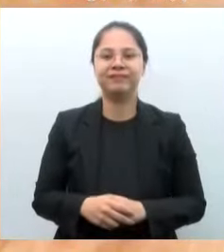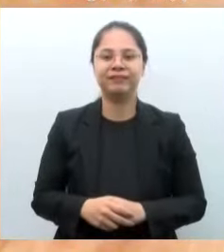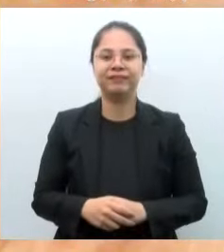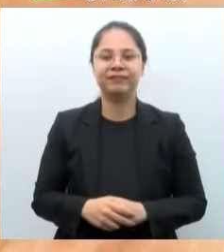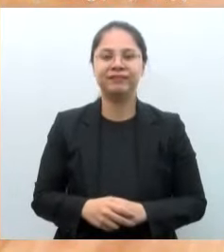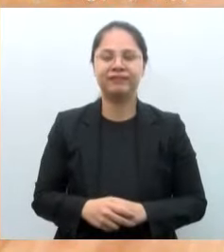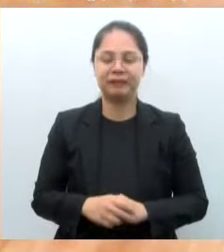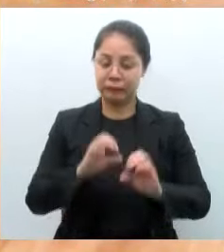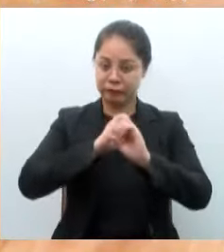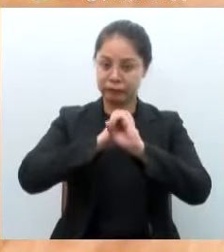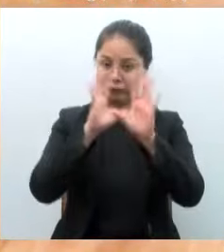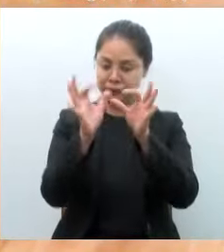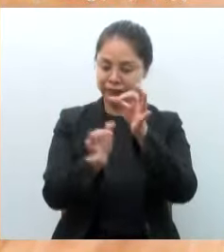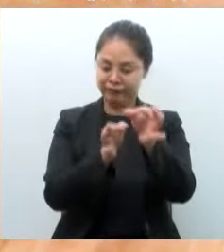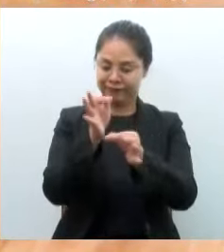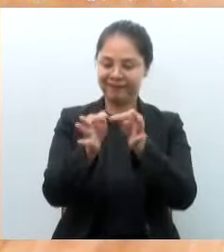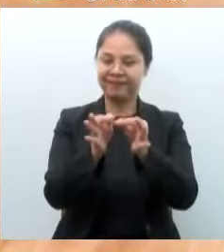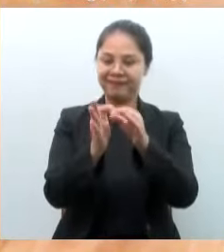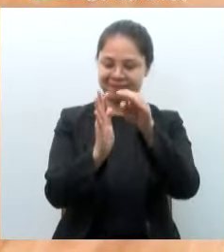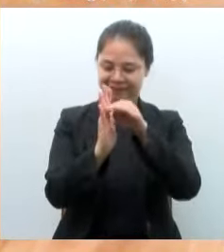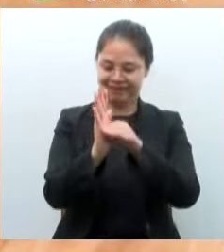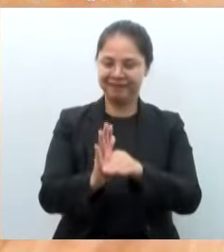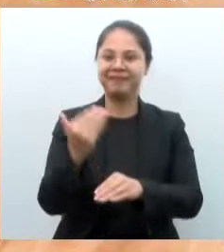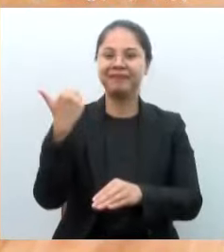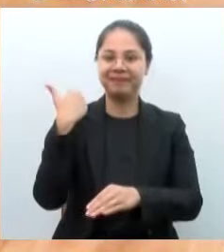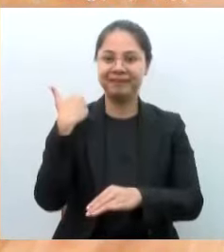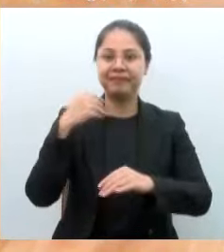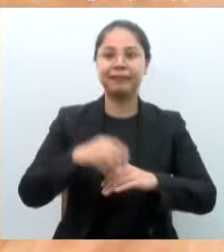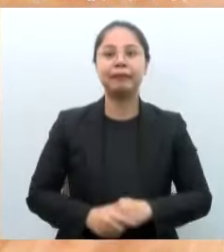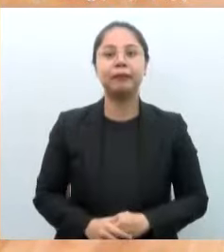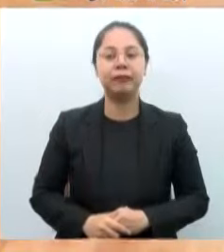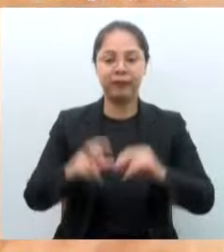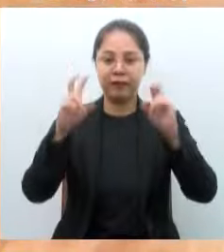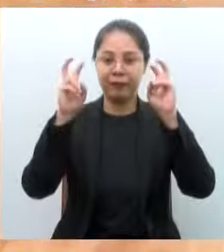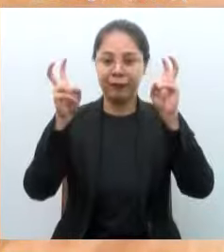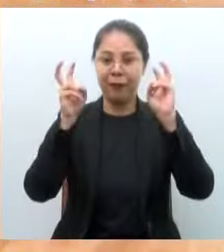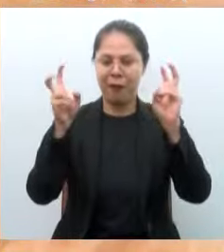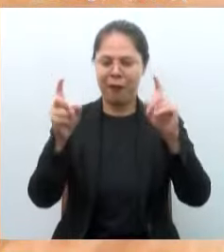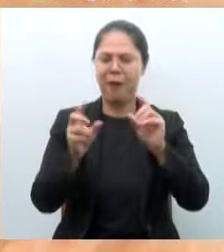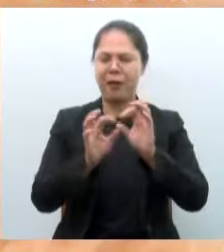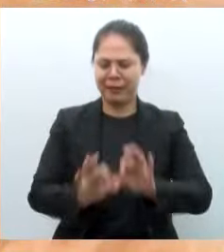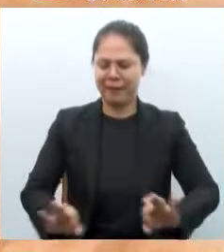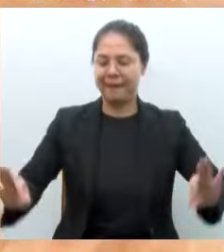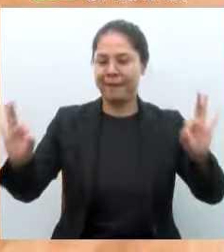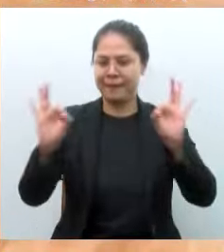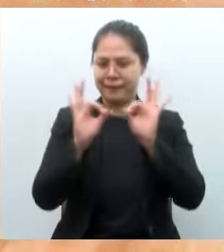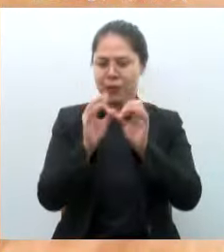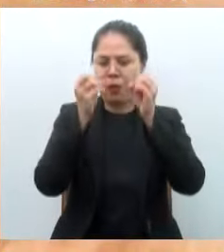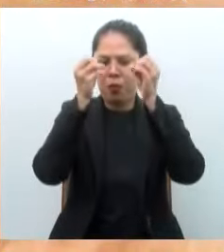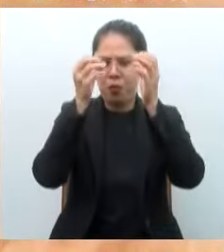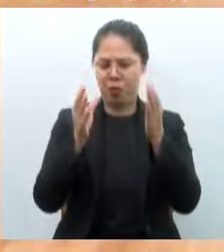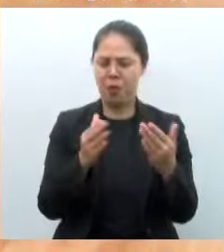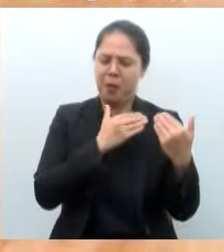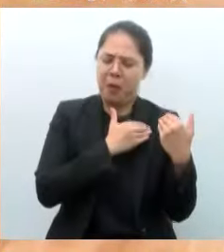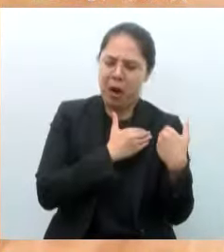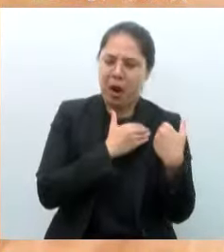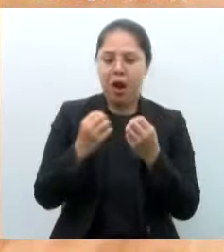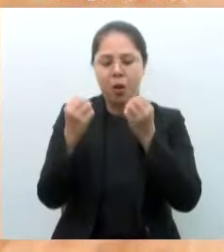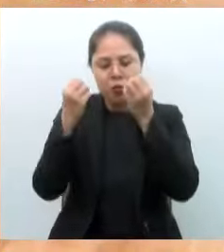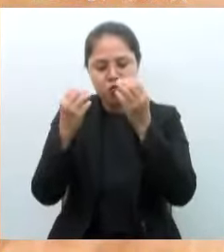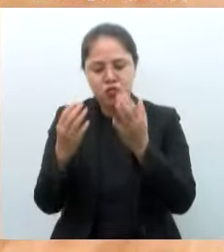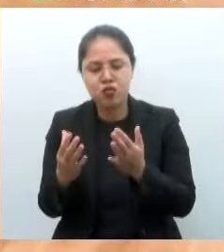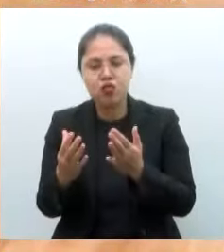วถึงแล้วก็ชัดเจนแล้วด้วยค่ะเราไปต่อกันอีกหนึ่งประเด็นสำคัญนะคะในเรื่องของการรับภาระครูแล้วก็ผู้ปกครองรวมไปถึงนักเรียนด้วยนะค